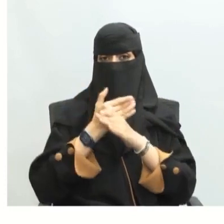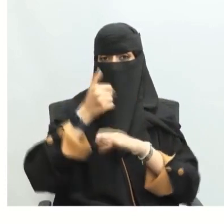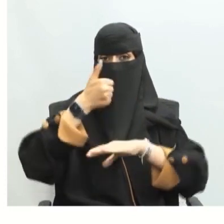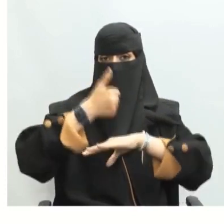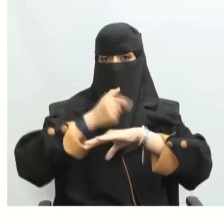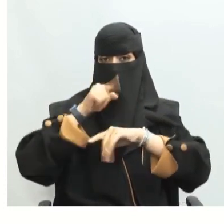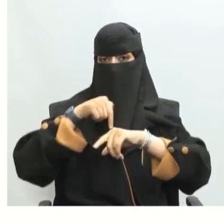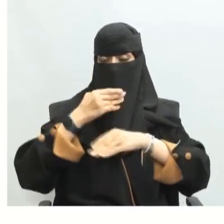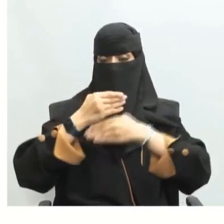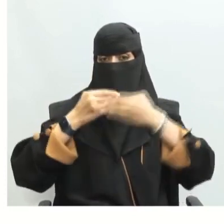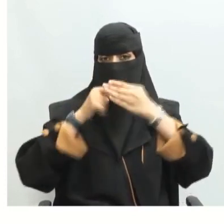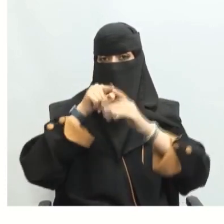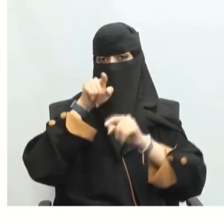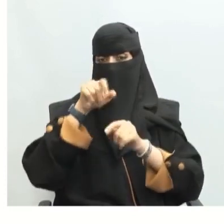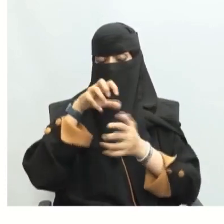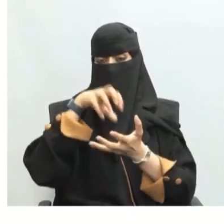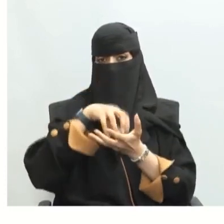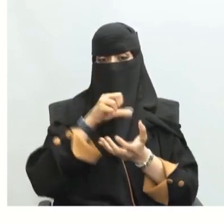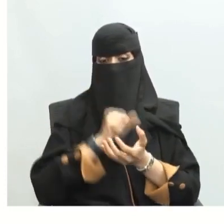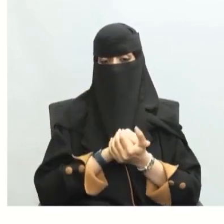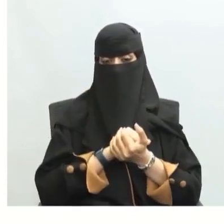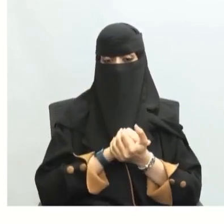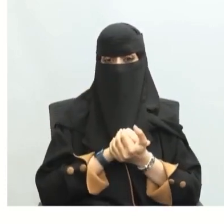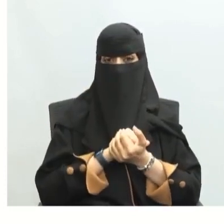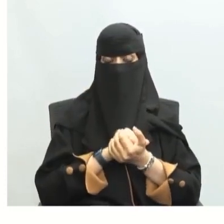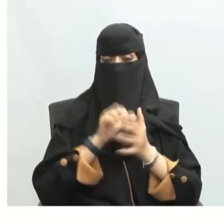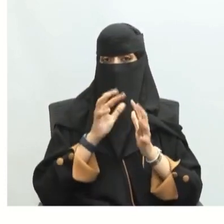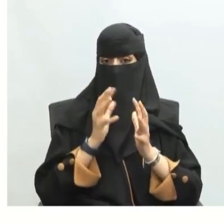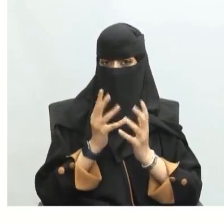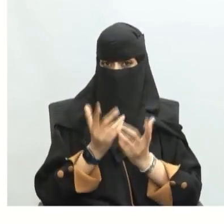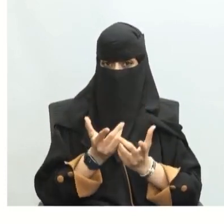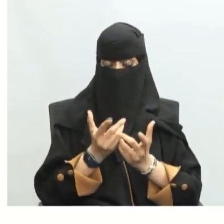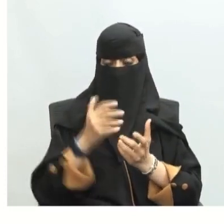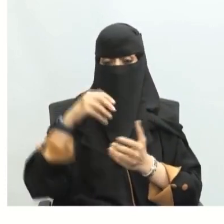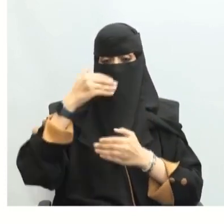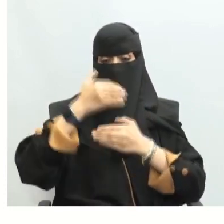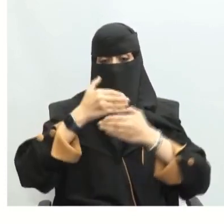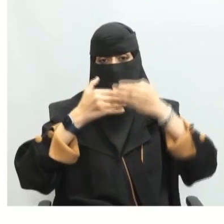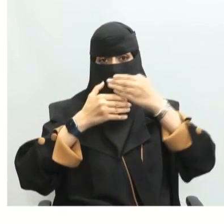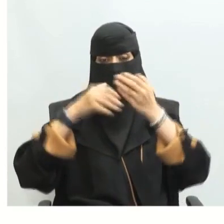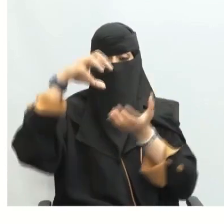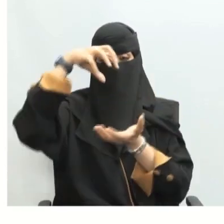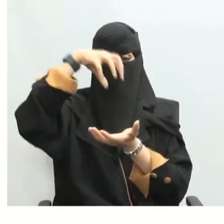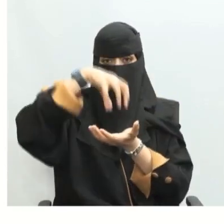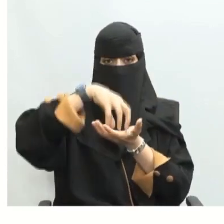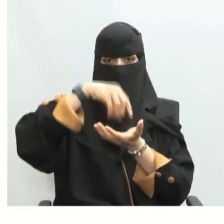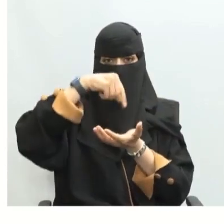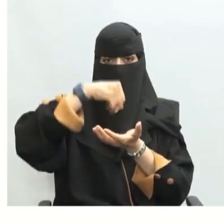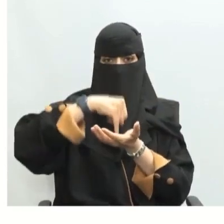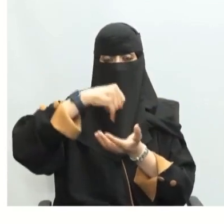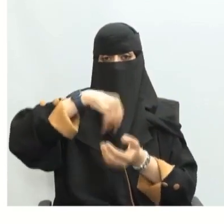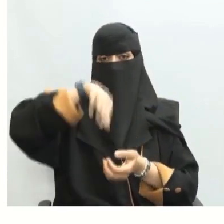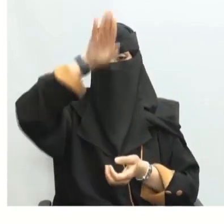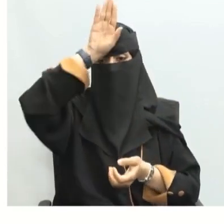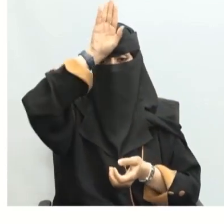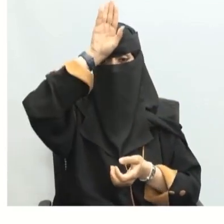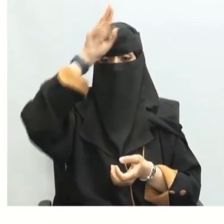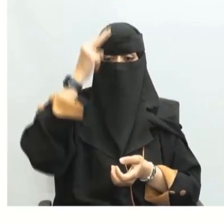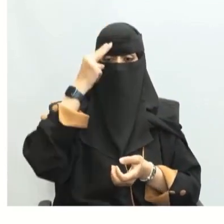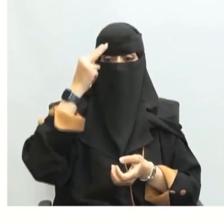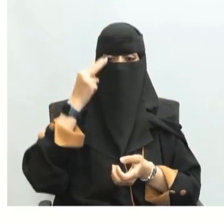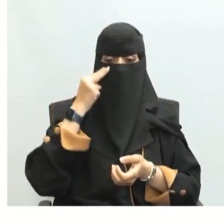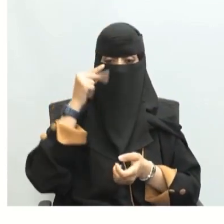الرئيسي لانشاء هذا المركز اذا لماذا انشئ مركز الملك عبد العزيز الحوار الوطني